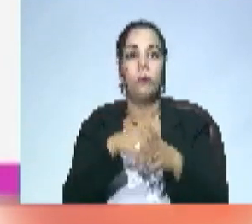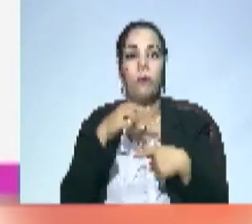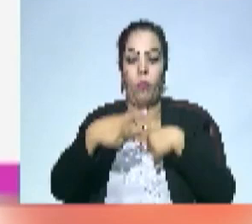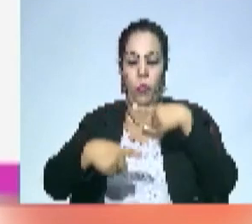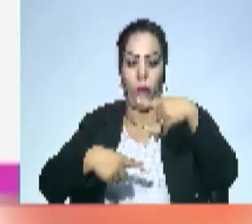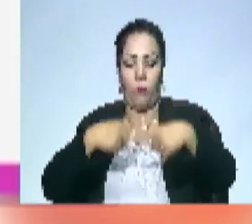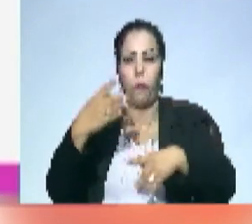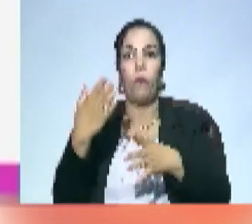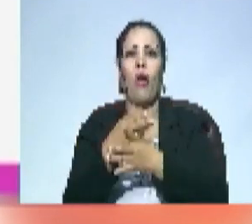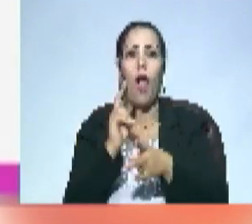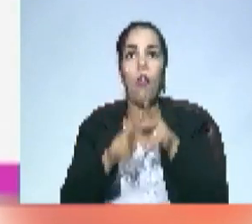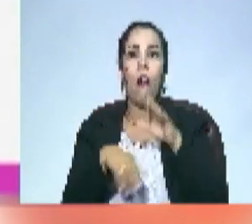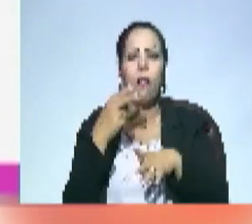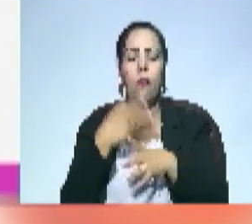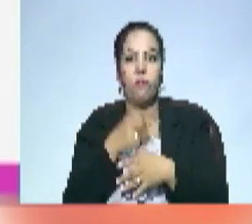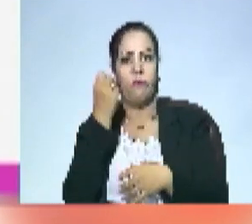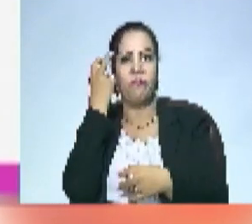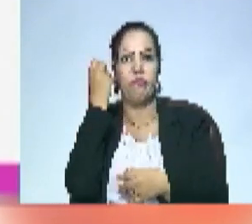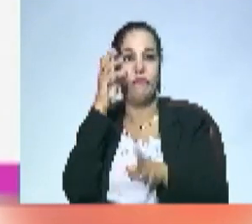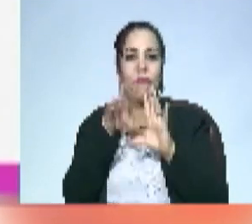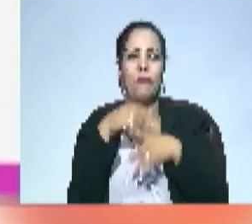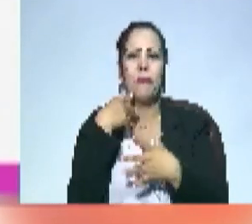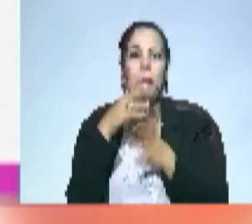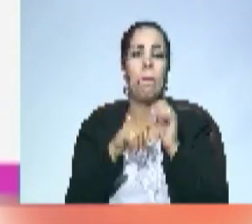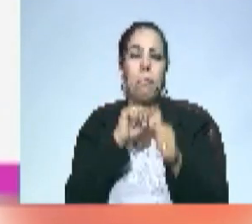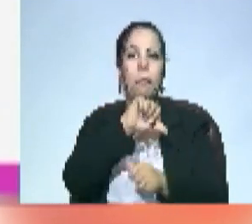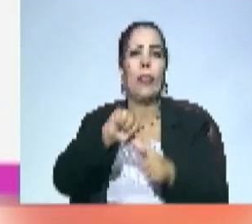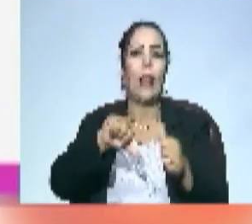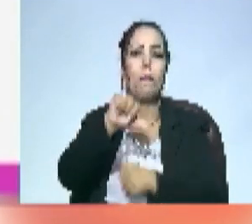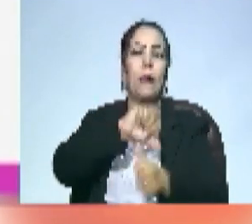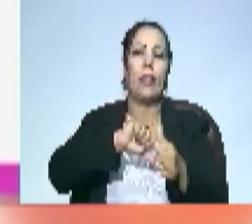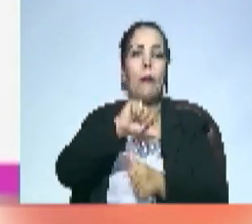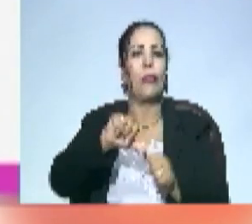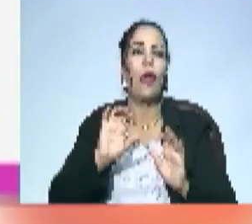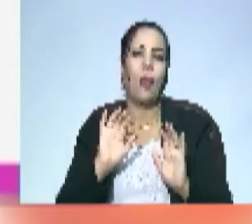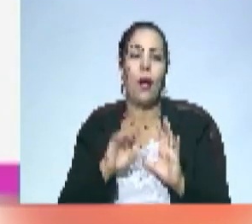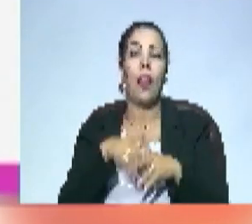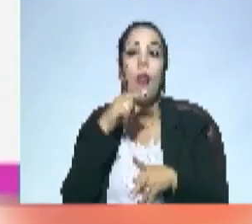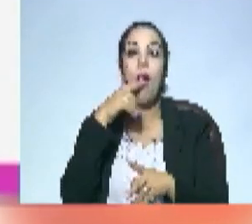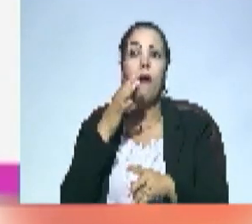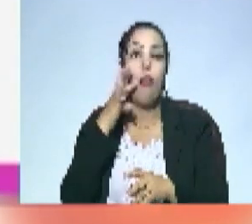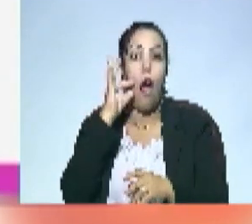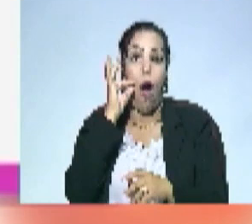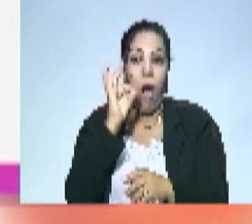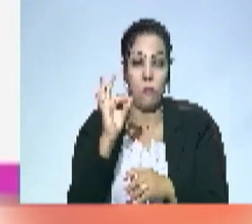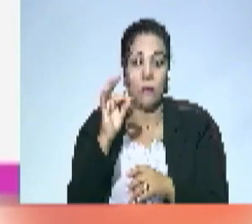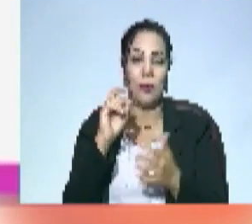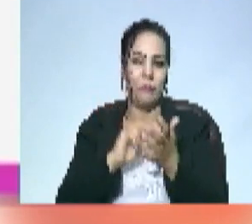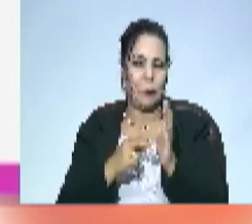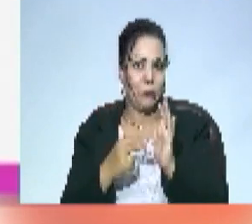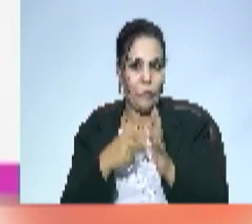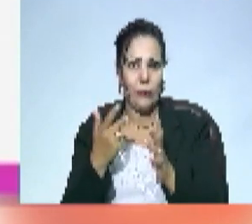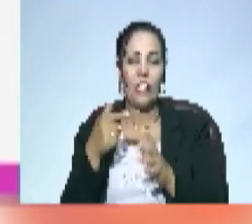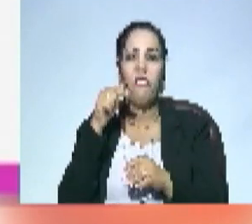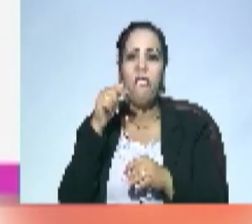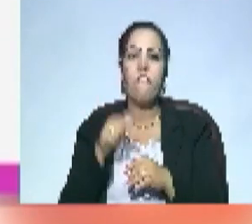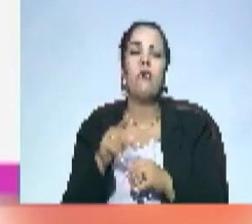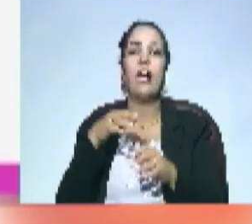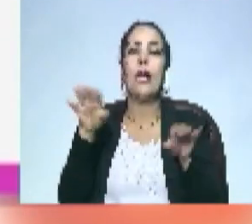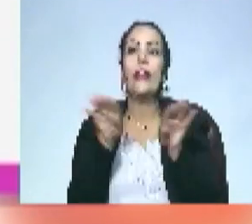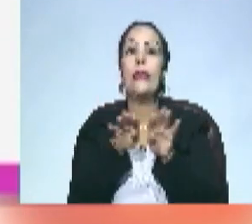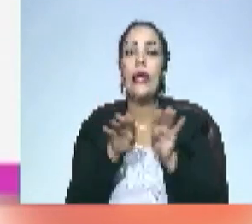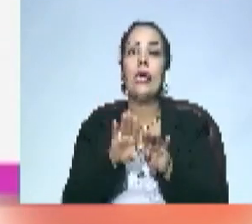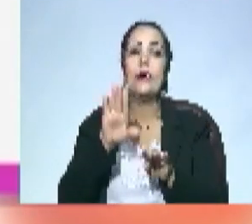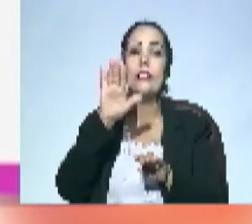انا بقولها دي تاليف وحاجات بتبقى بدايل الكانيلوني الاصلي بيتعمل دقيق سيمولينا